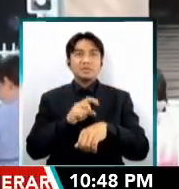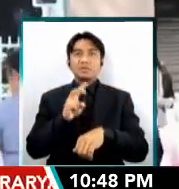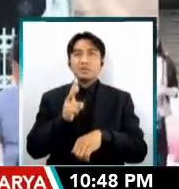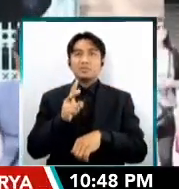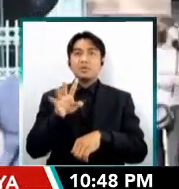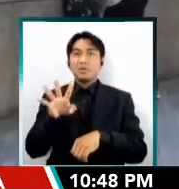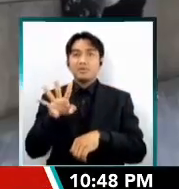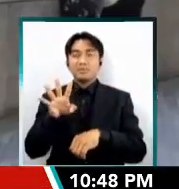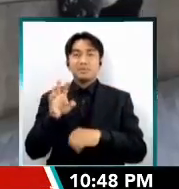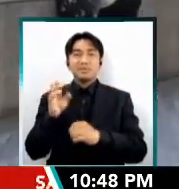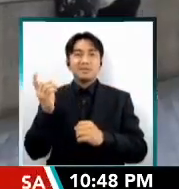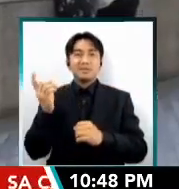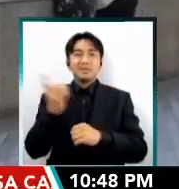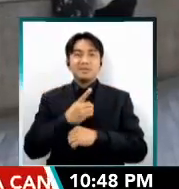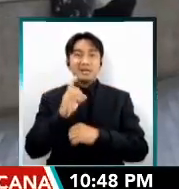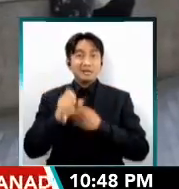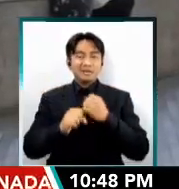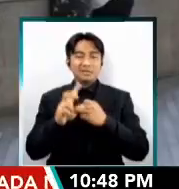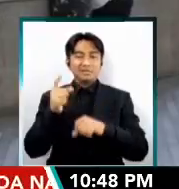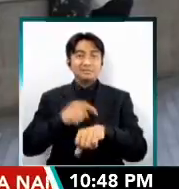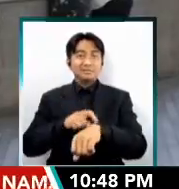oras.